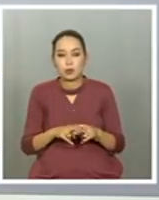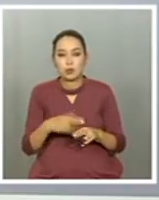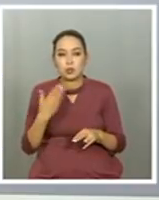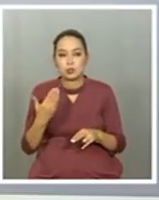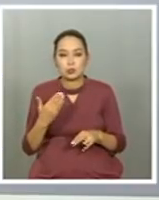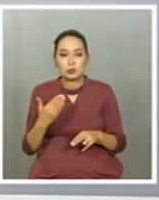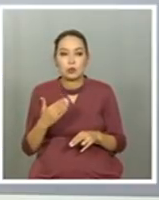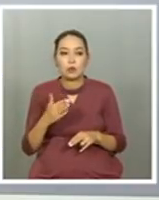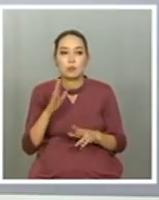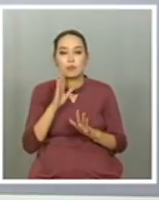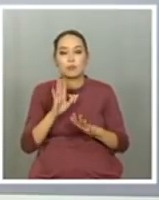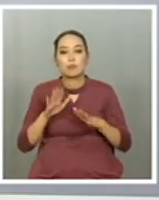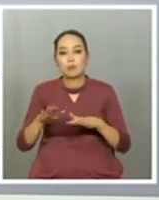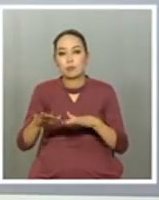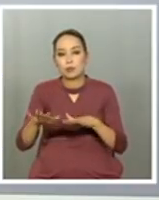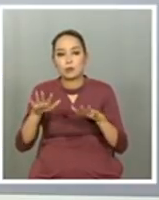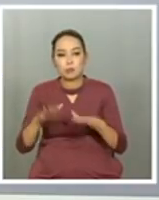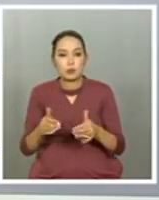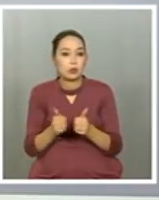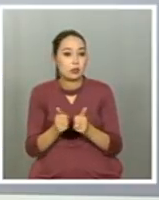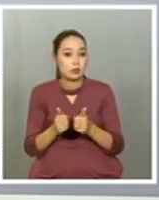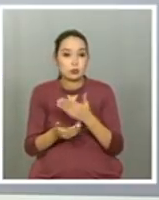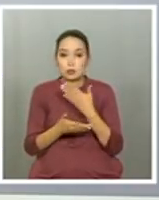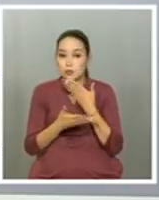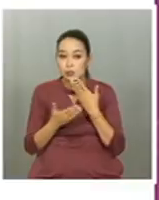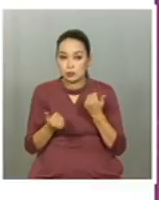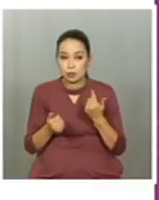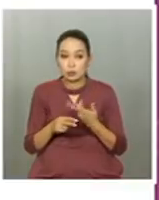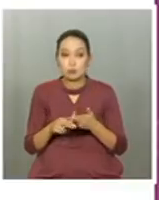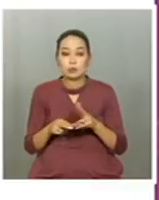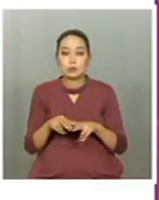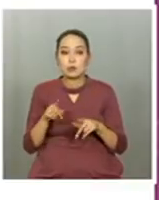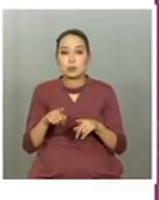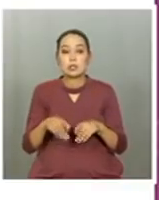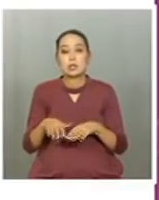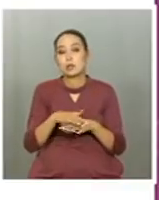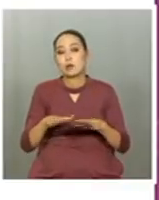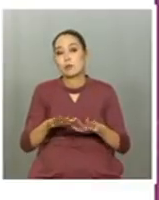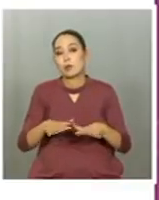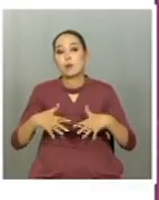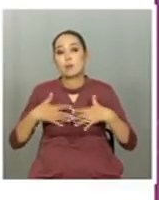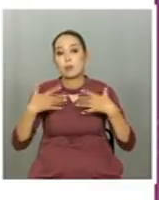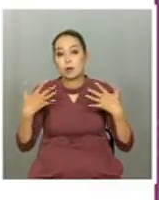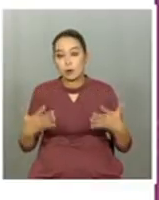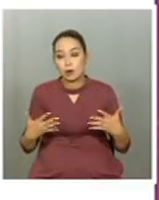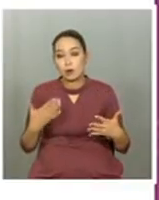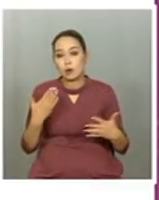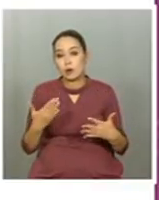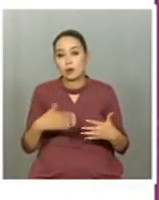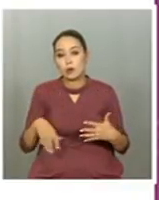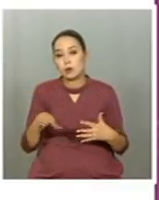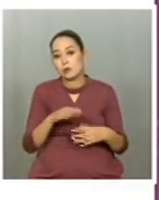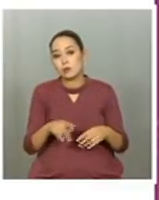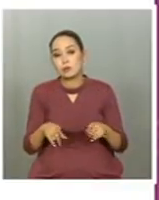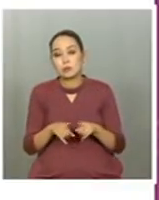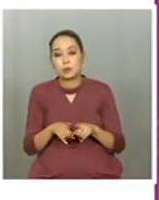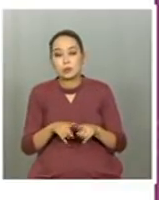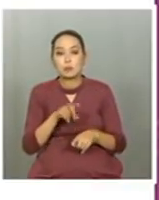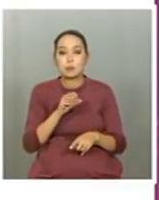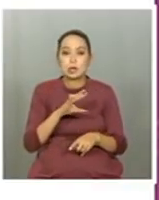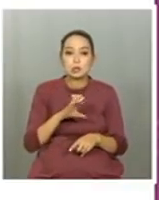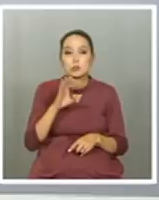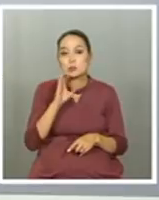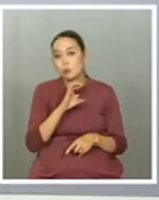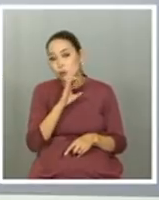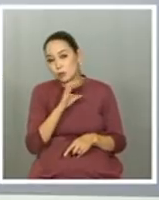шығатын мүмкіндігі жоқ. Және олардың территориясы үлкен болғандықтан, олардың батыс пен шығысы, солтүстігі мен оңтүстігіндегі